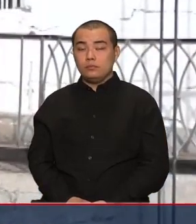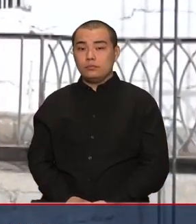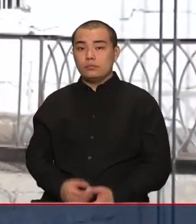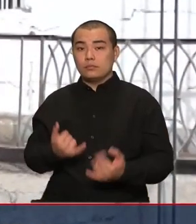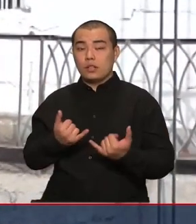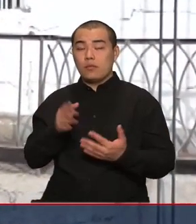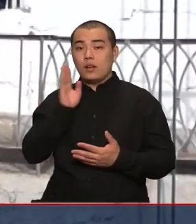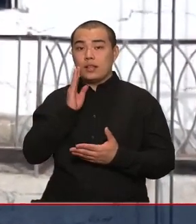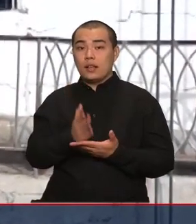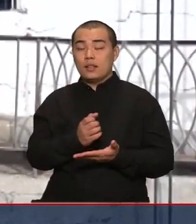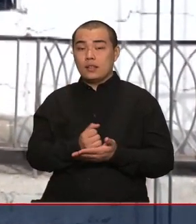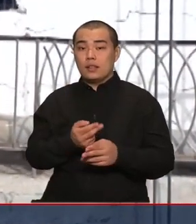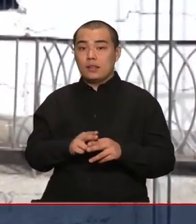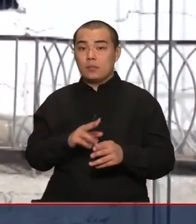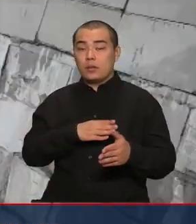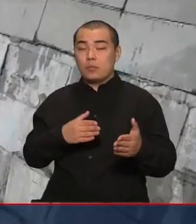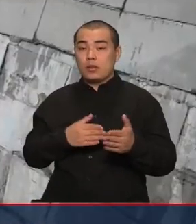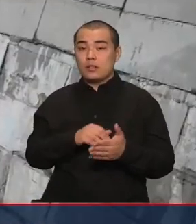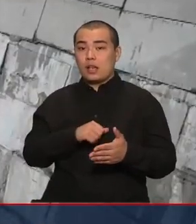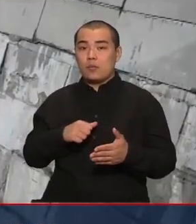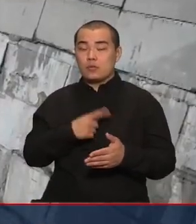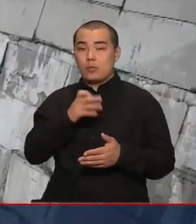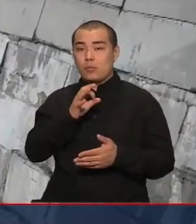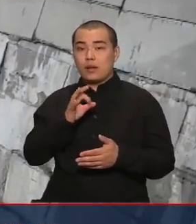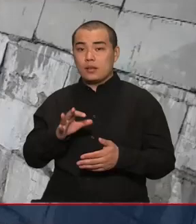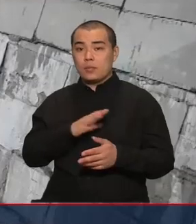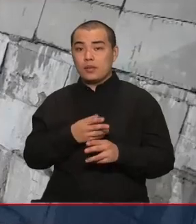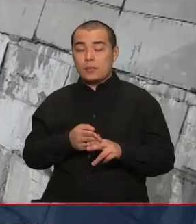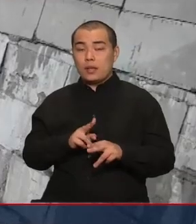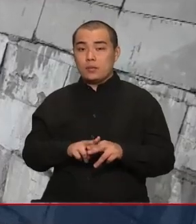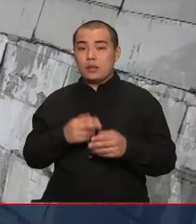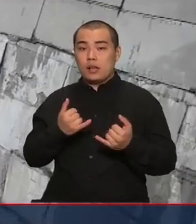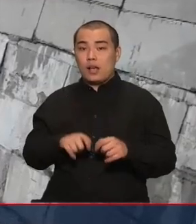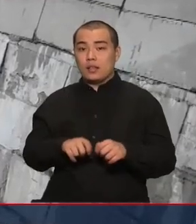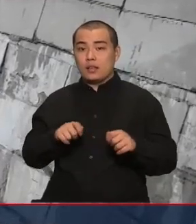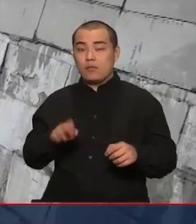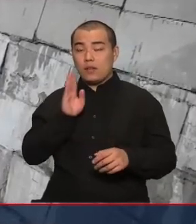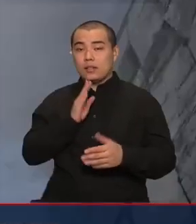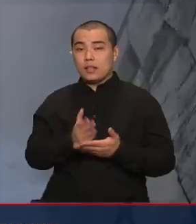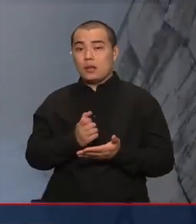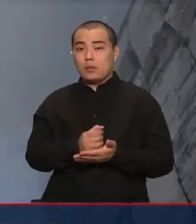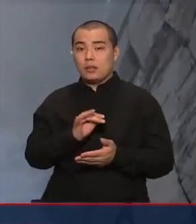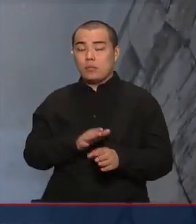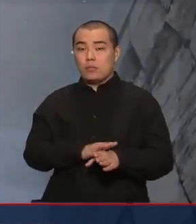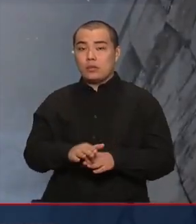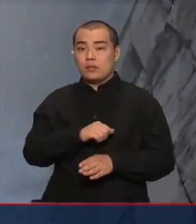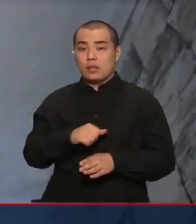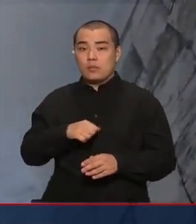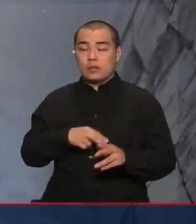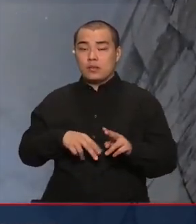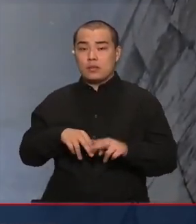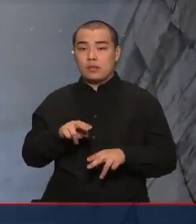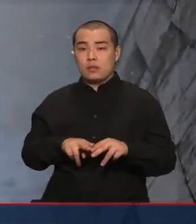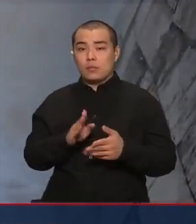Сейчас вода в водохранилище достигла предельно допустимого уровня, поэтому открываются водозаборы и идут полным ходом мероприятия